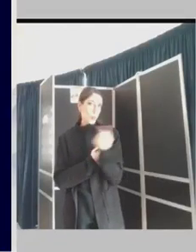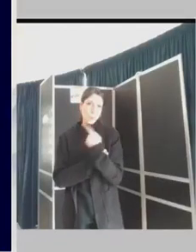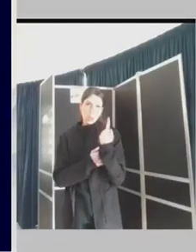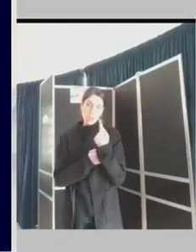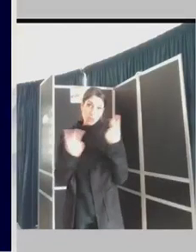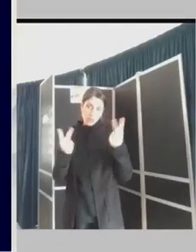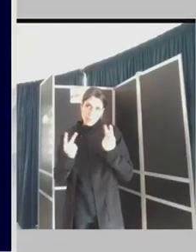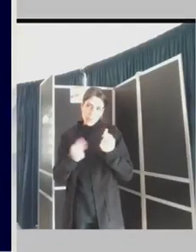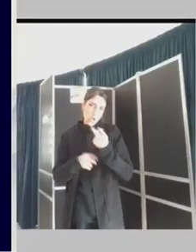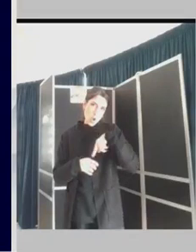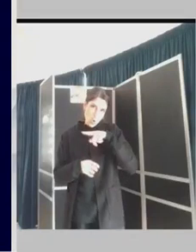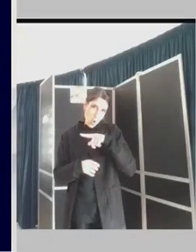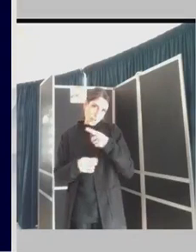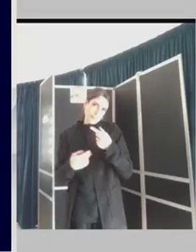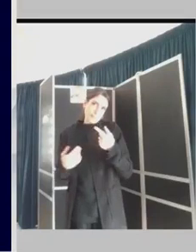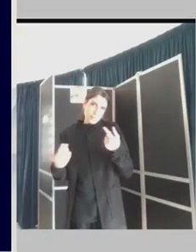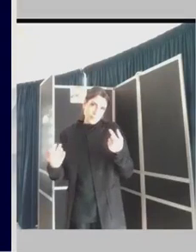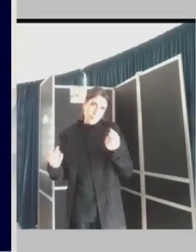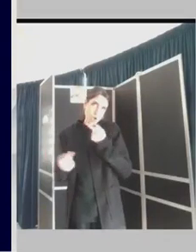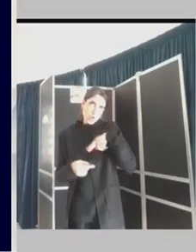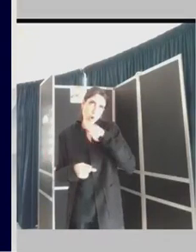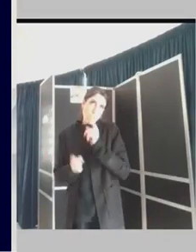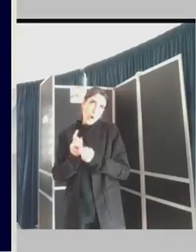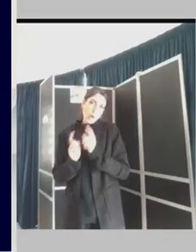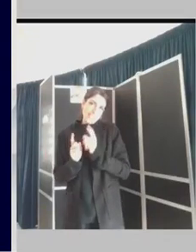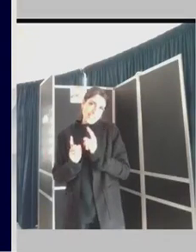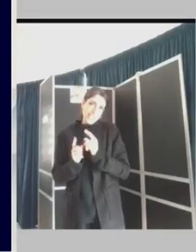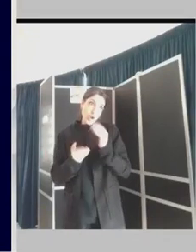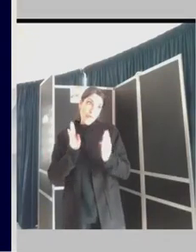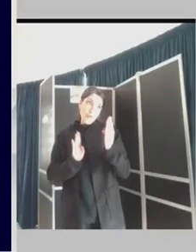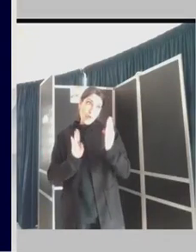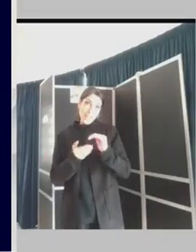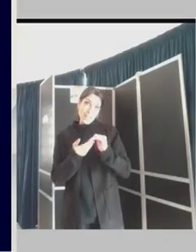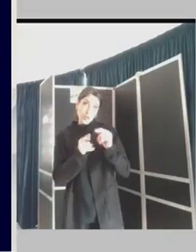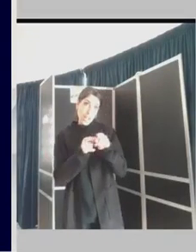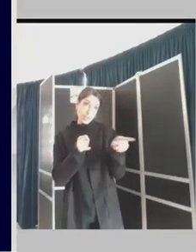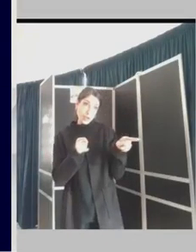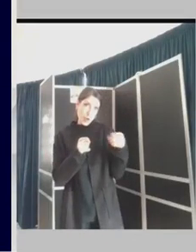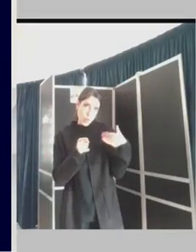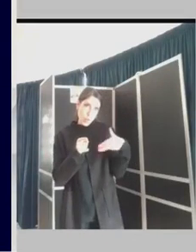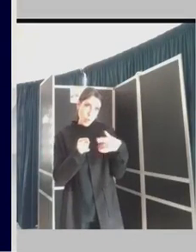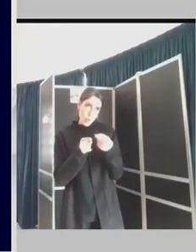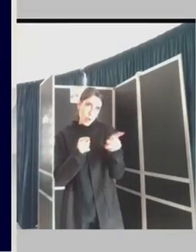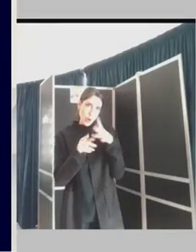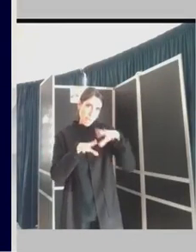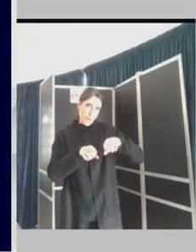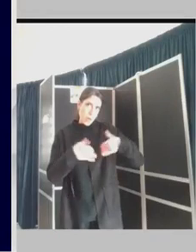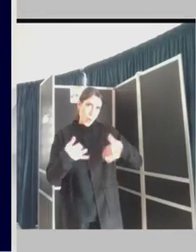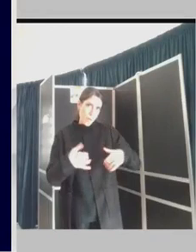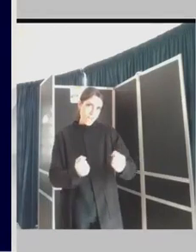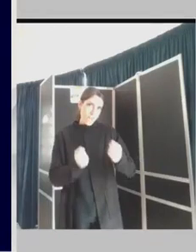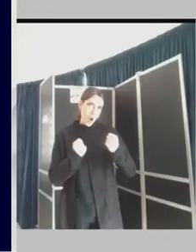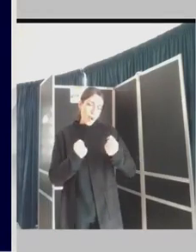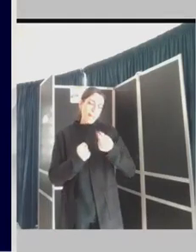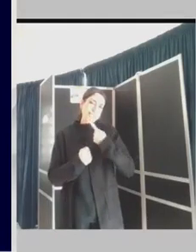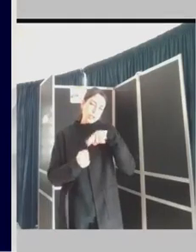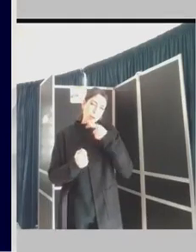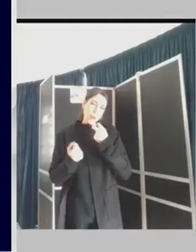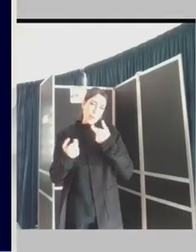dire invece che non facciamo già tanto, ma la gente comune purtroppo deve prendere atto del fatto che non fa abbastanza su